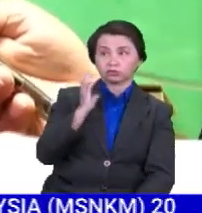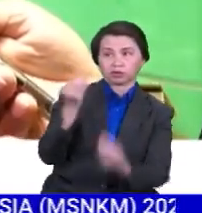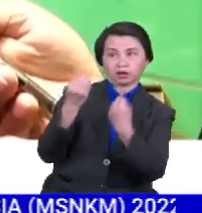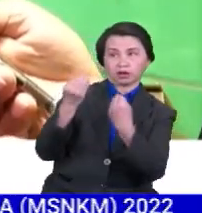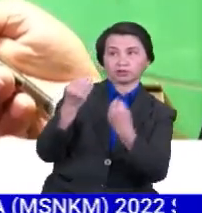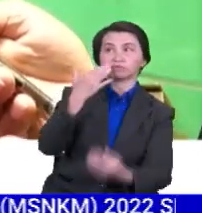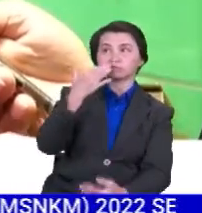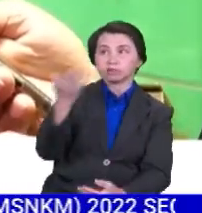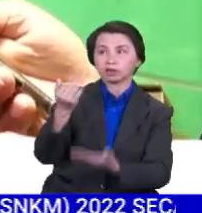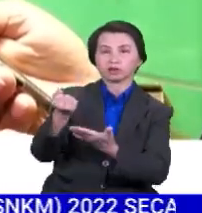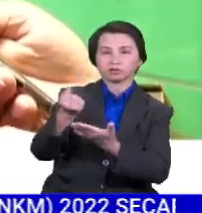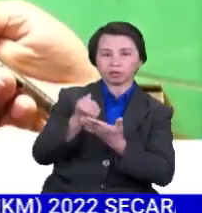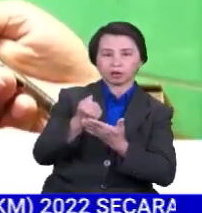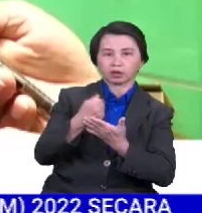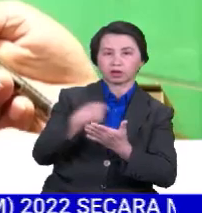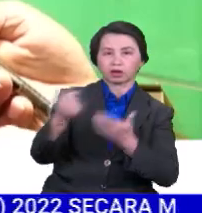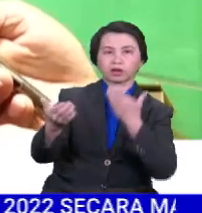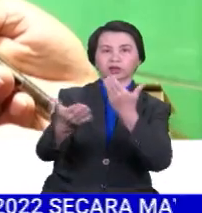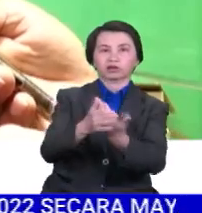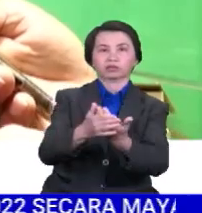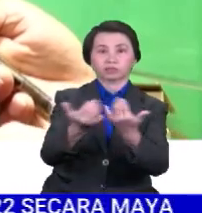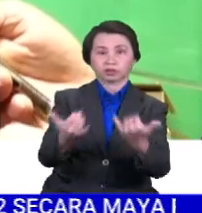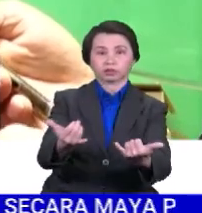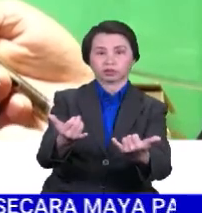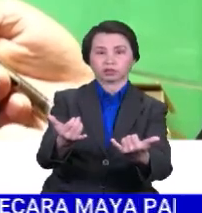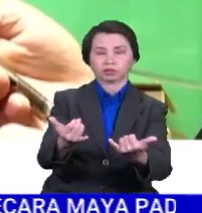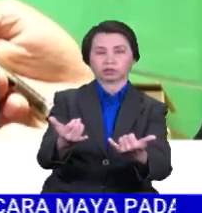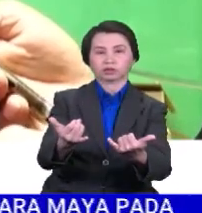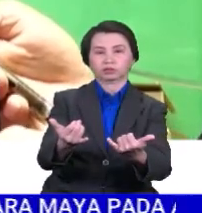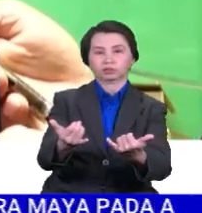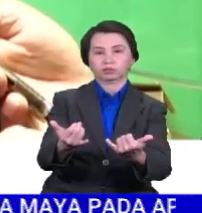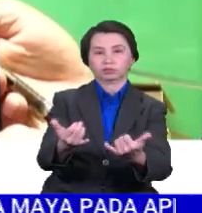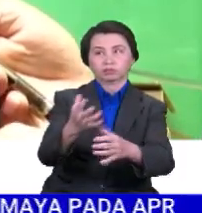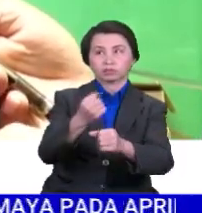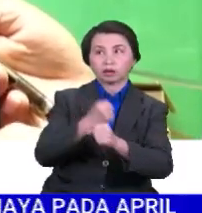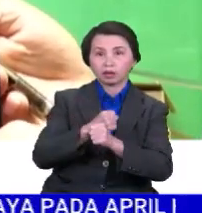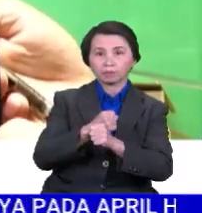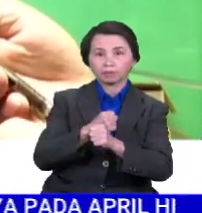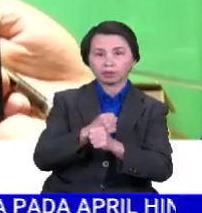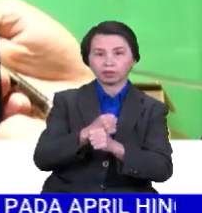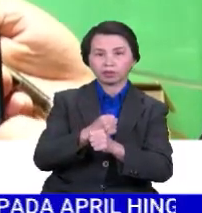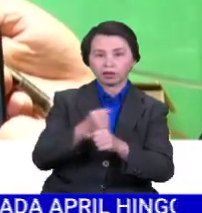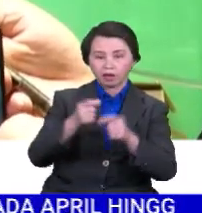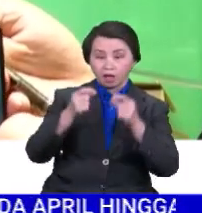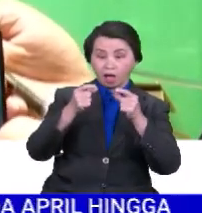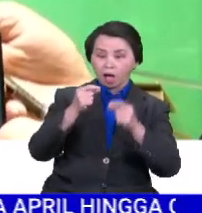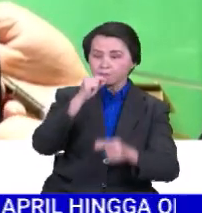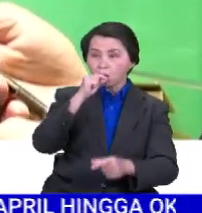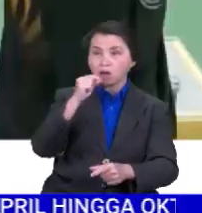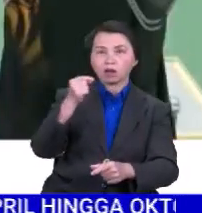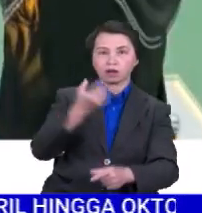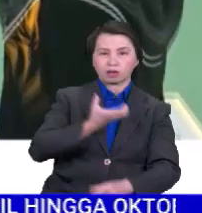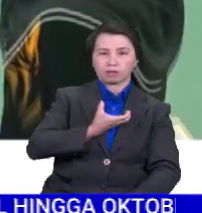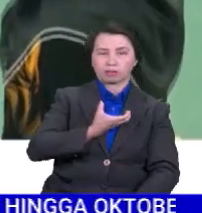sebab bantu saya sampai daripada first sampailah saya dapat pegang pingat emas itu